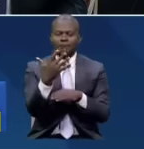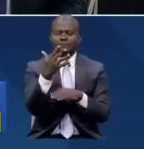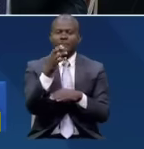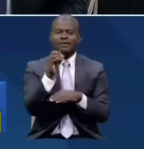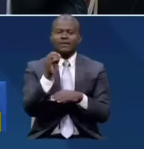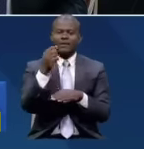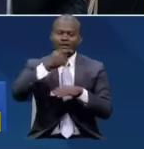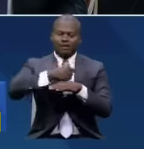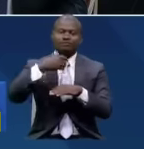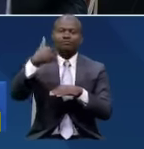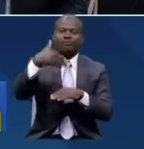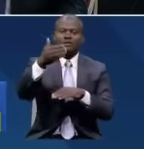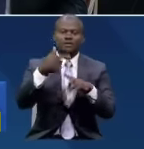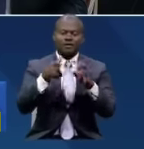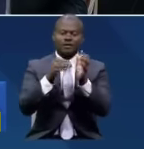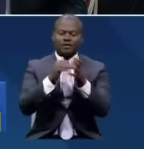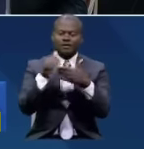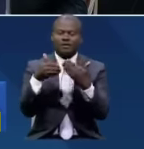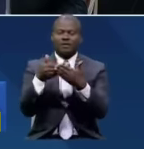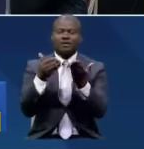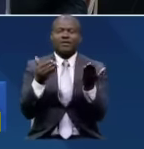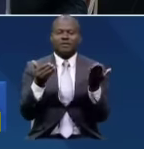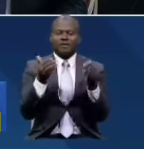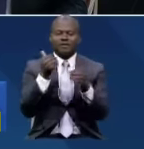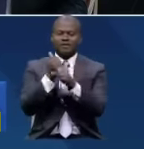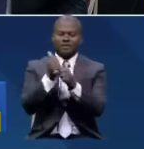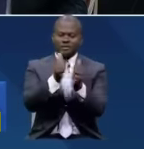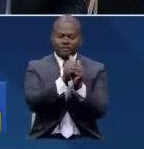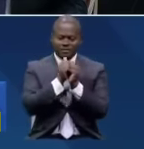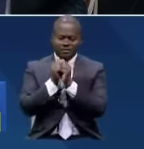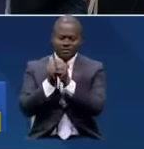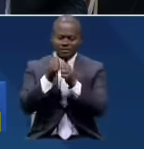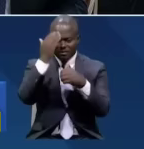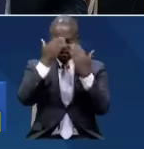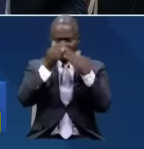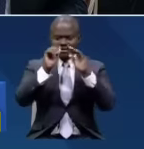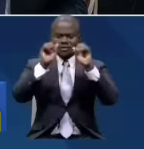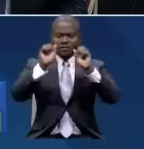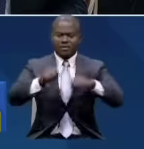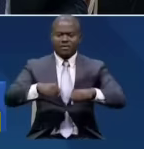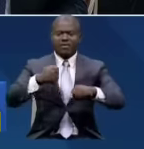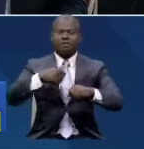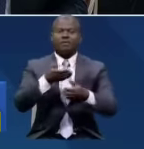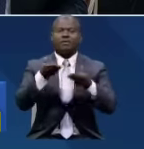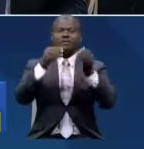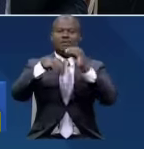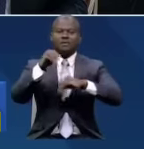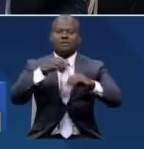bose bahabwa amahirwe angana kugira ngo babashe kuzamura umusaruro, nyakubahwa Perezida wa Repubulika, tubashe guhazura